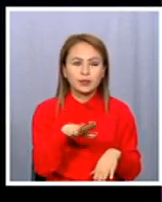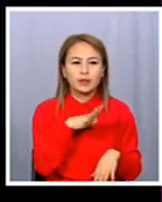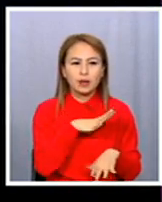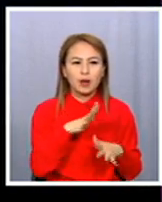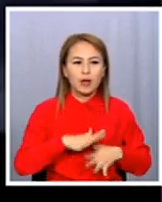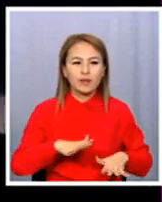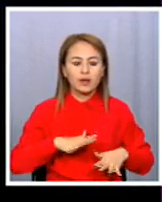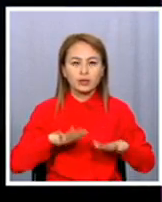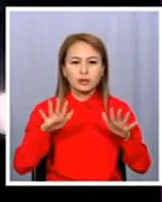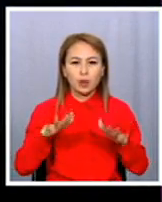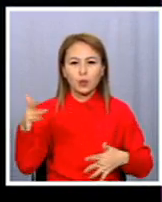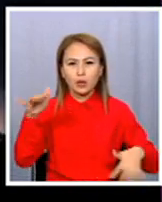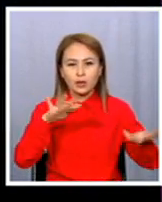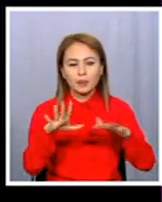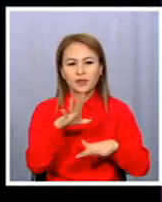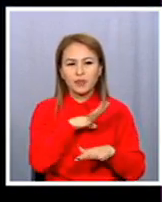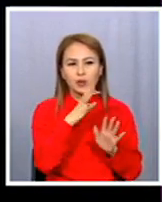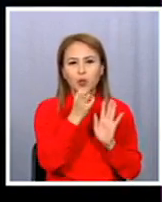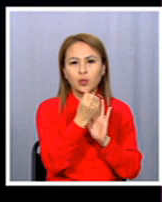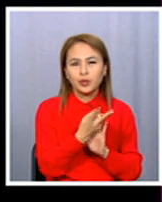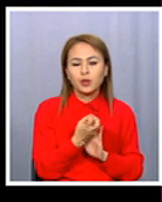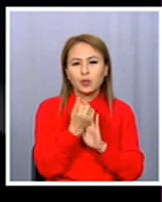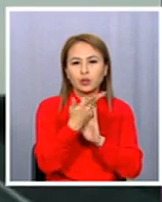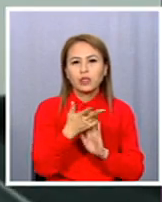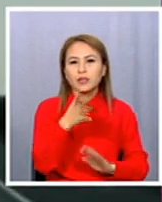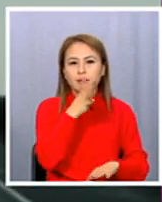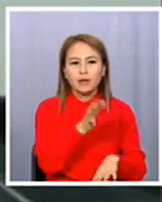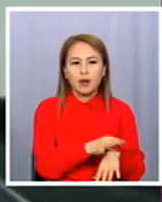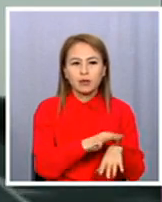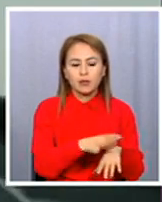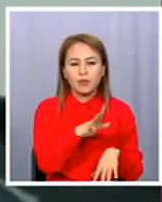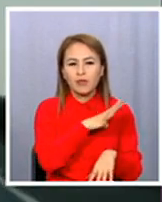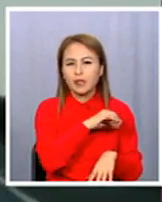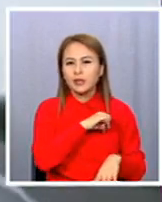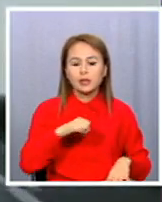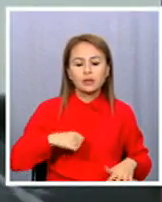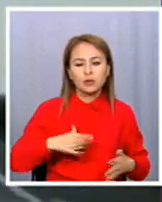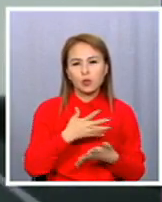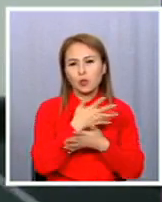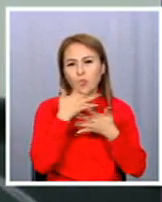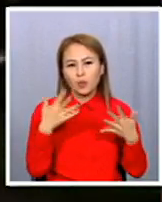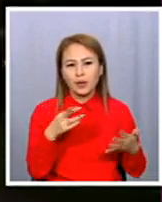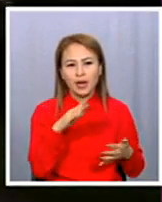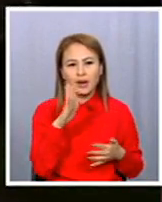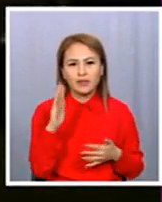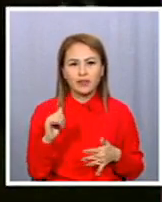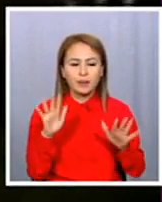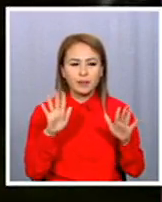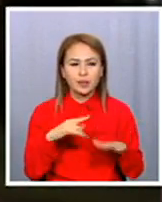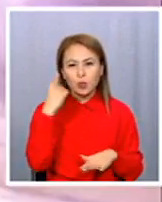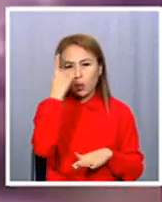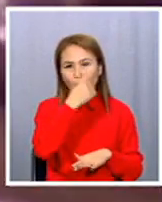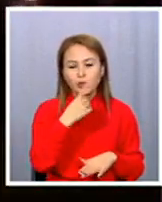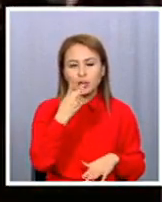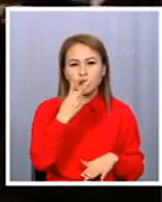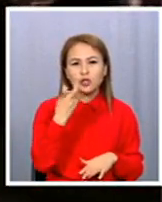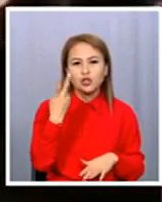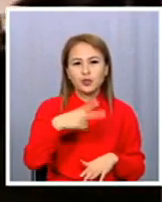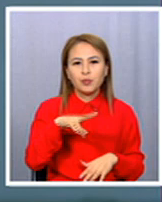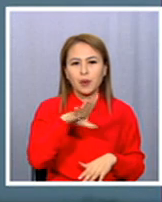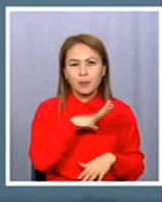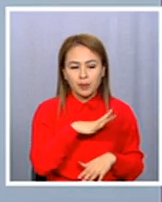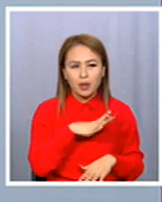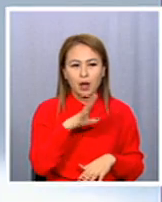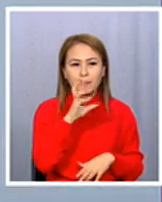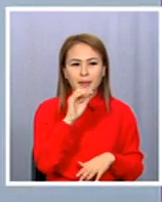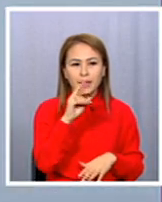тауларында олар кейде 12-13 сағатқа дейін созылады. Ең көп найзағайлы күндер январь айында жылына 220 рет болған. Ал